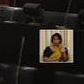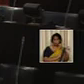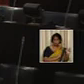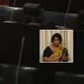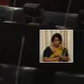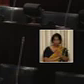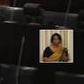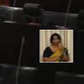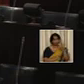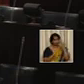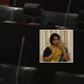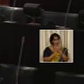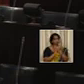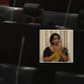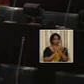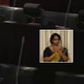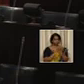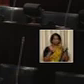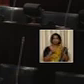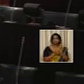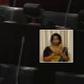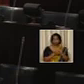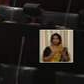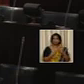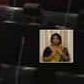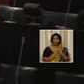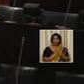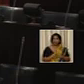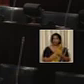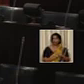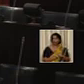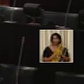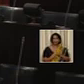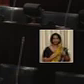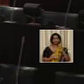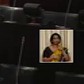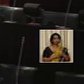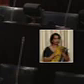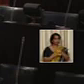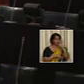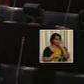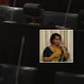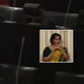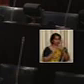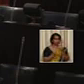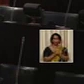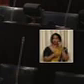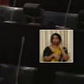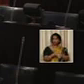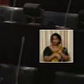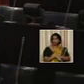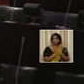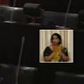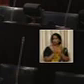කියන කාරණා අපි එකරාශී කරගෙන අපි නීතිය දැඩිව ක්‍රියාත්මක කරනවා මේ පහුගිය මාස කීපයකට අත්අඩංගුවට ගැනීම සංඛ්‍යාව